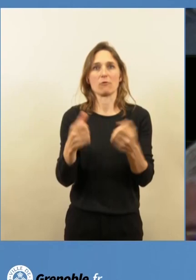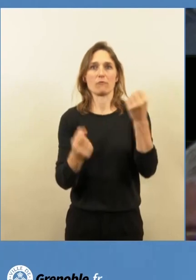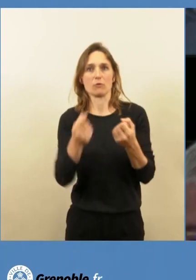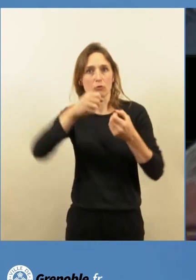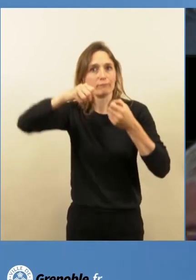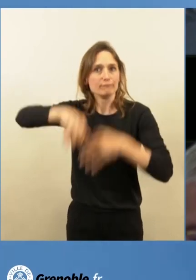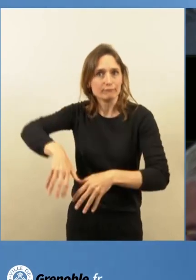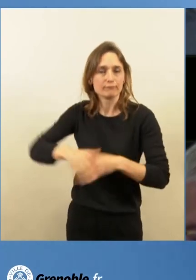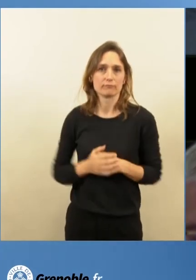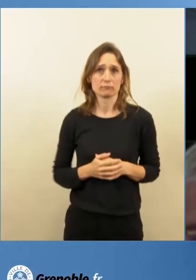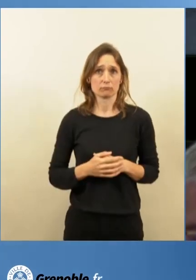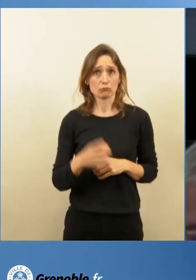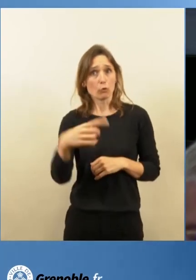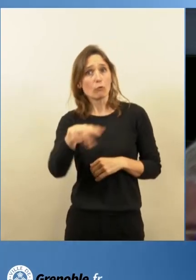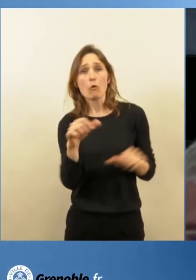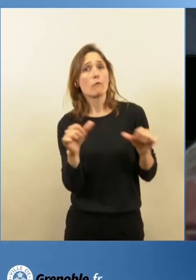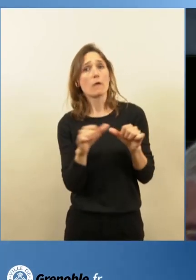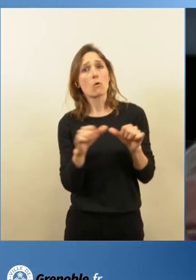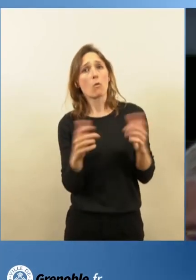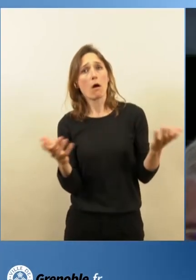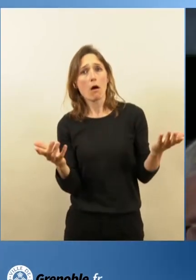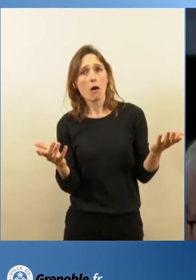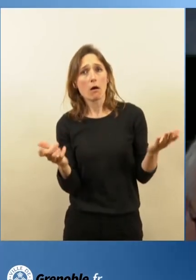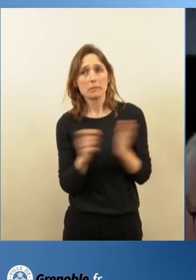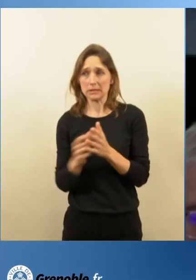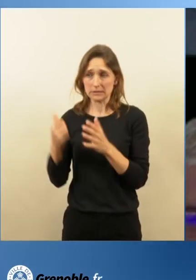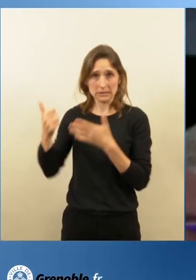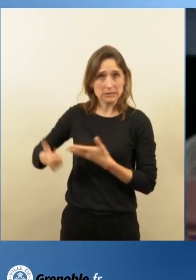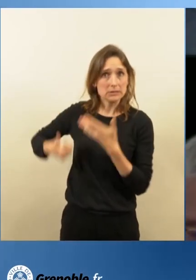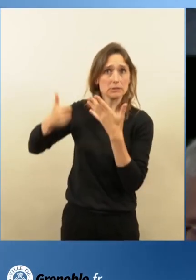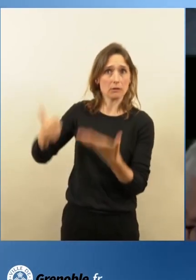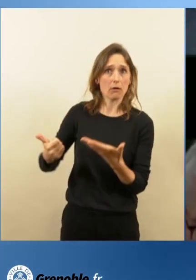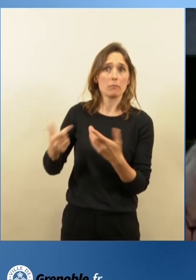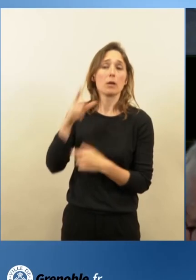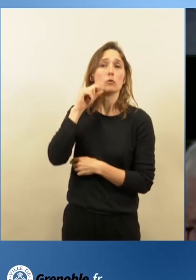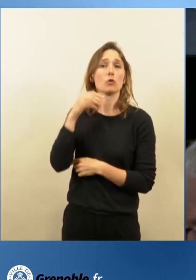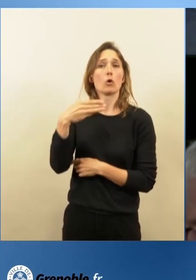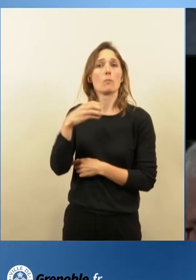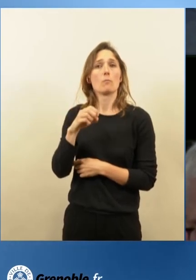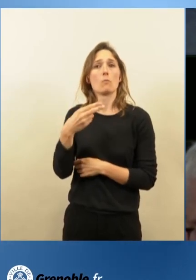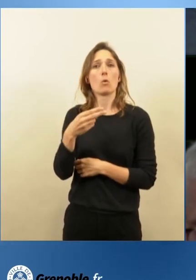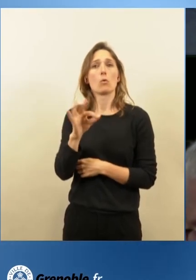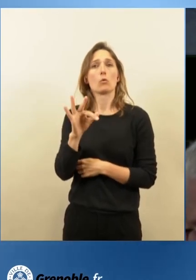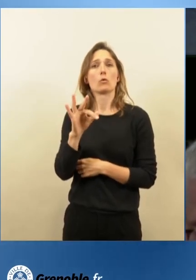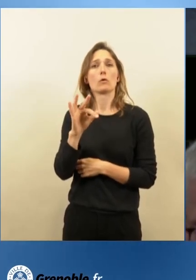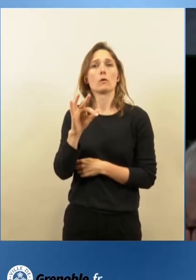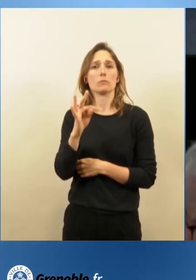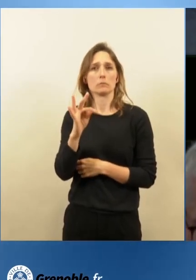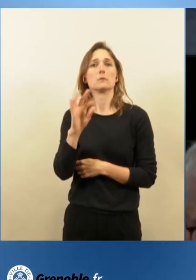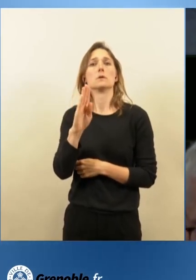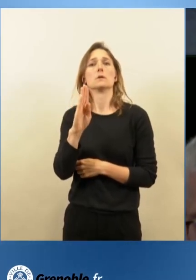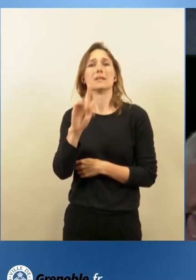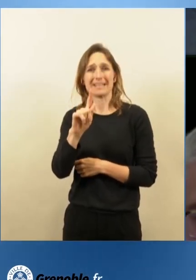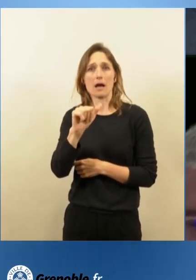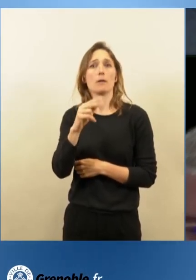qu'avez-vous fait qu'avez-vous fait lors pendant 6 ans lorsque Monsieur manga Buru était à la présidence de la